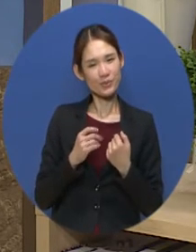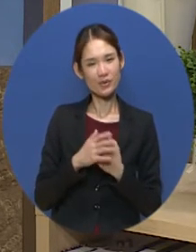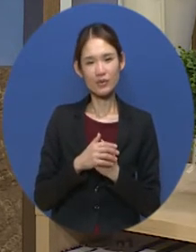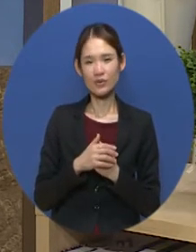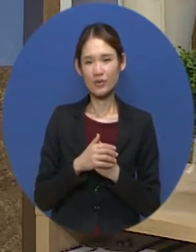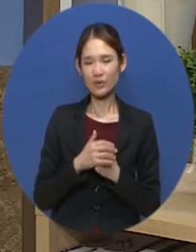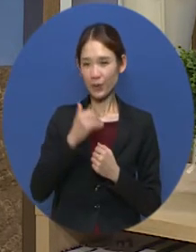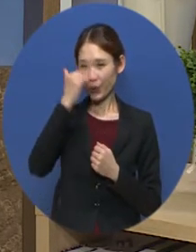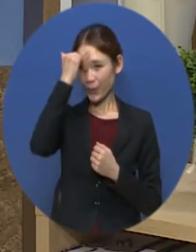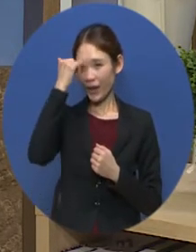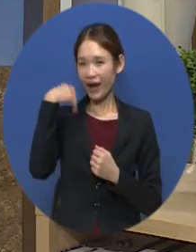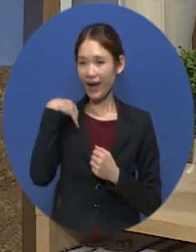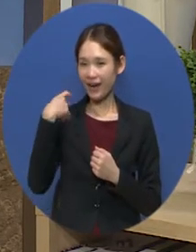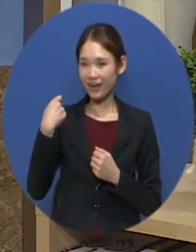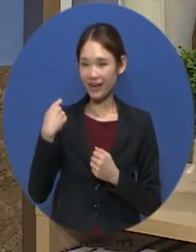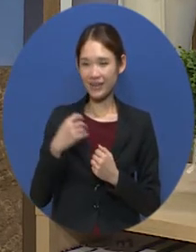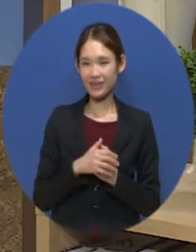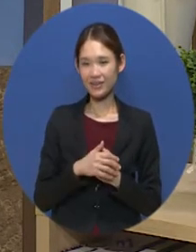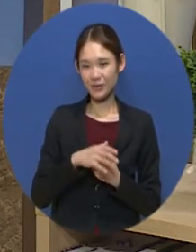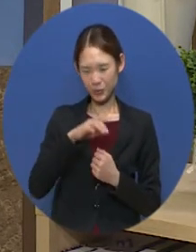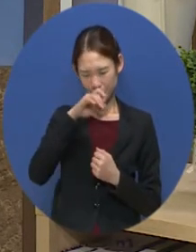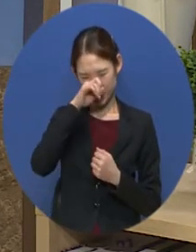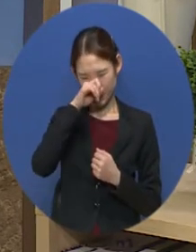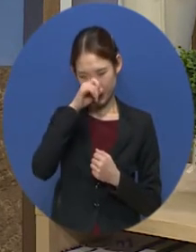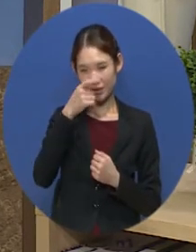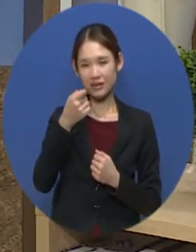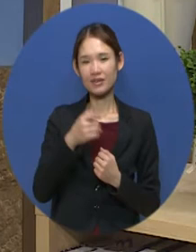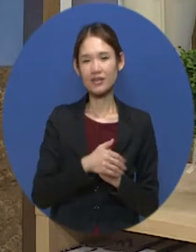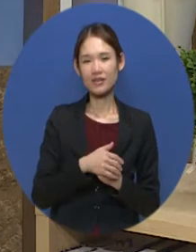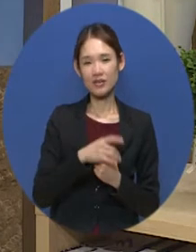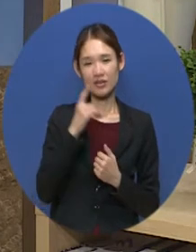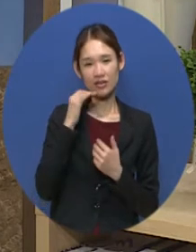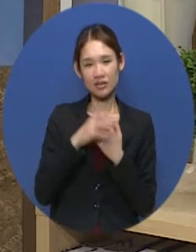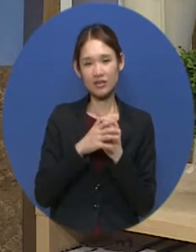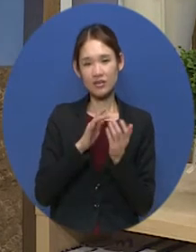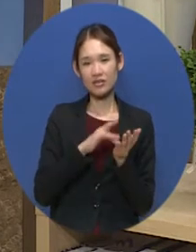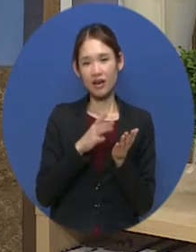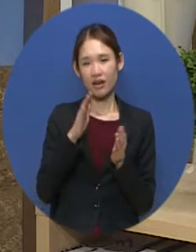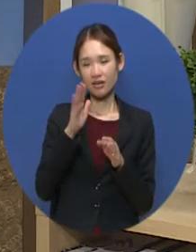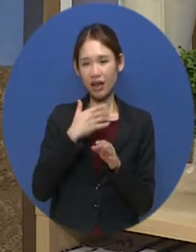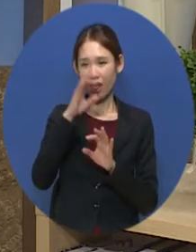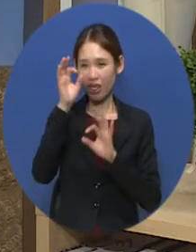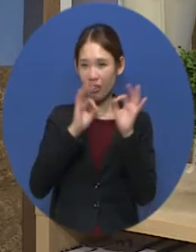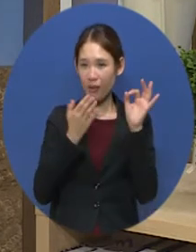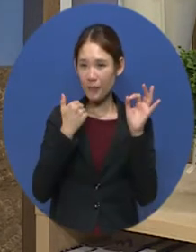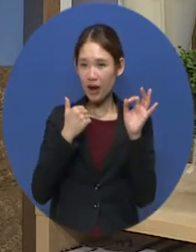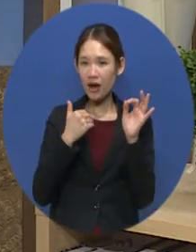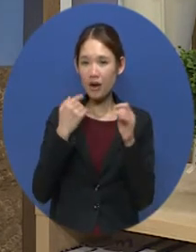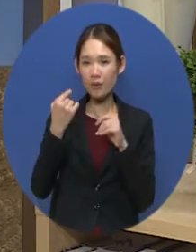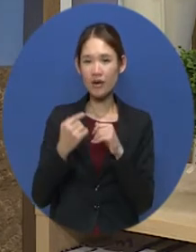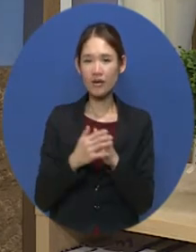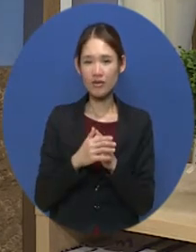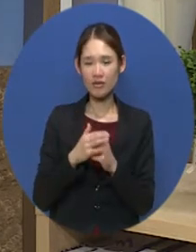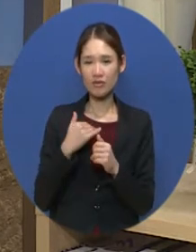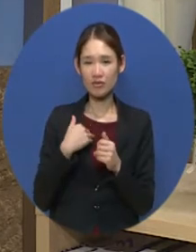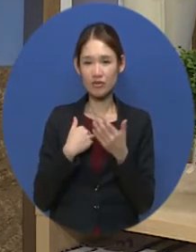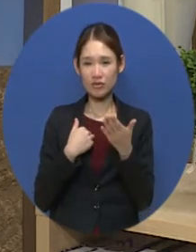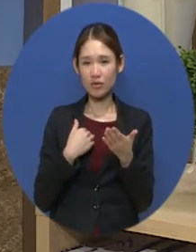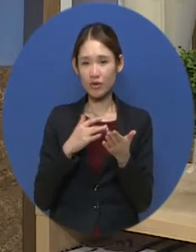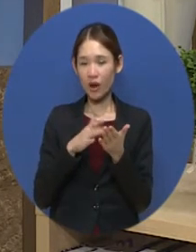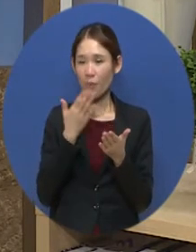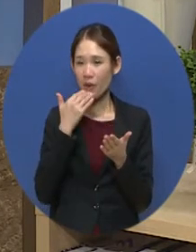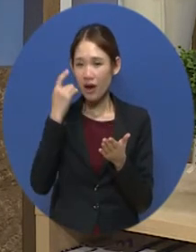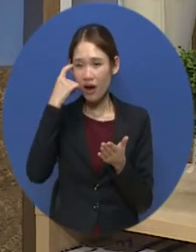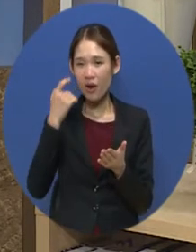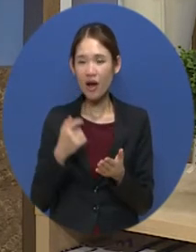뭐랄까 효자 역할을 해주는 그런 어플리케이션일 것 같아요. 왜냐하면 네. 약을 또 잘못 복용하시고 오셔가지고는 또 맞습니다. 나는 주는 약